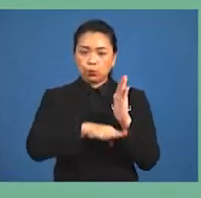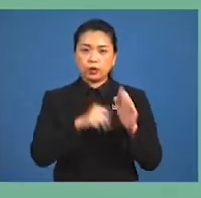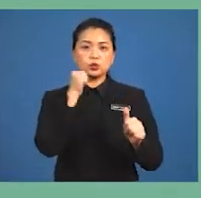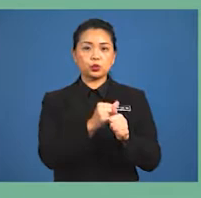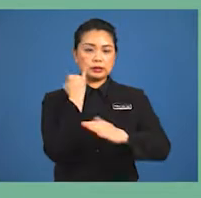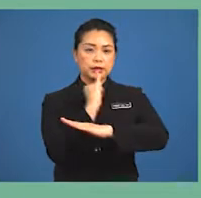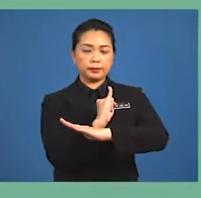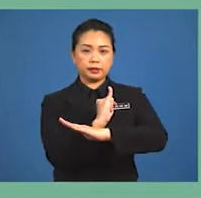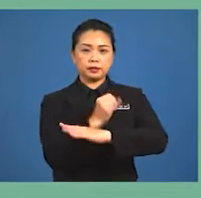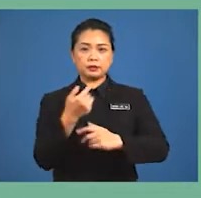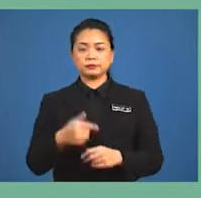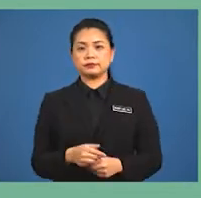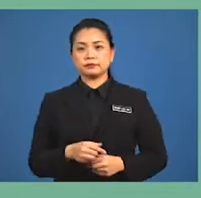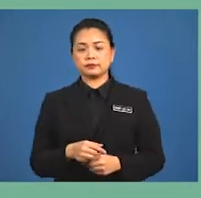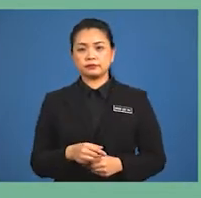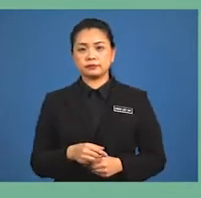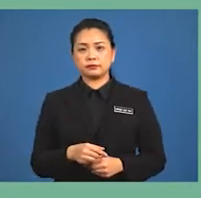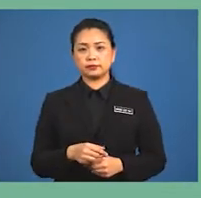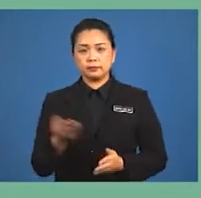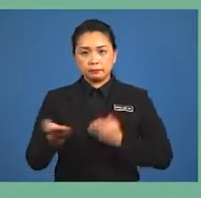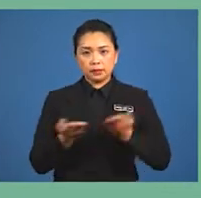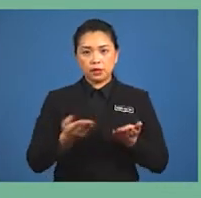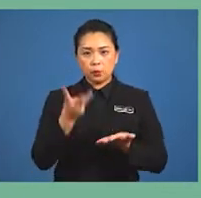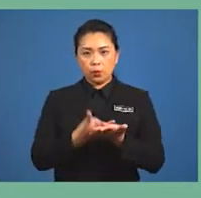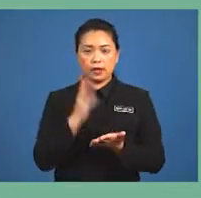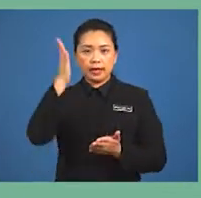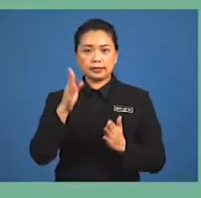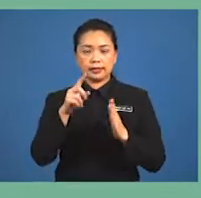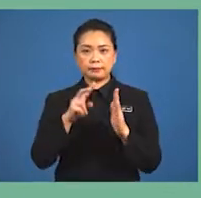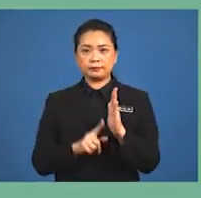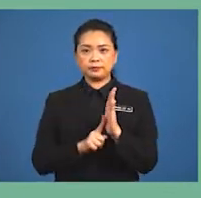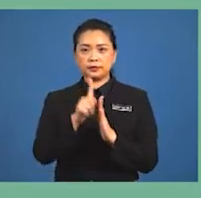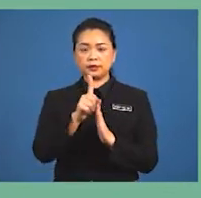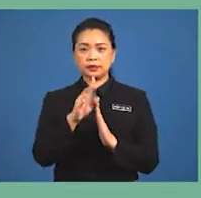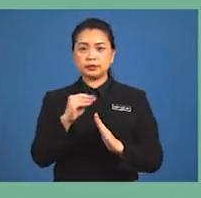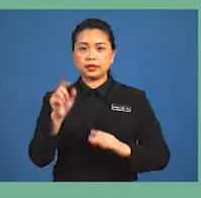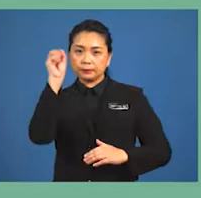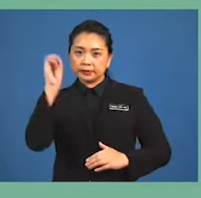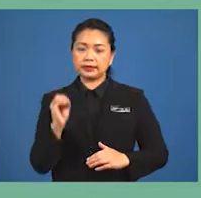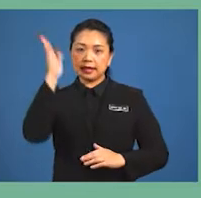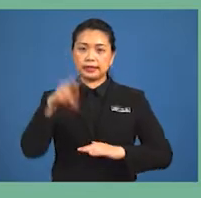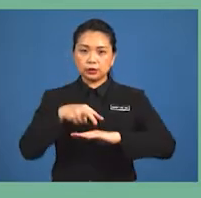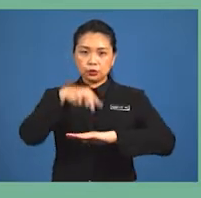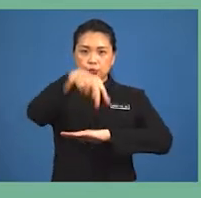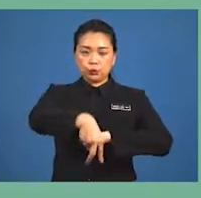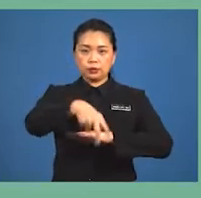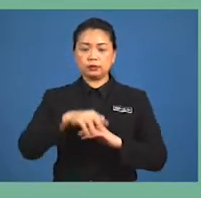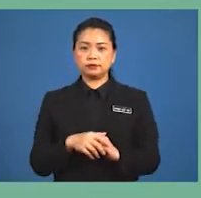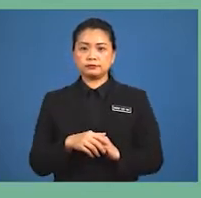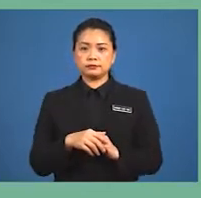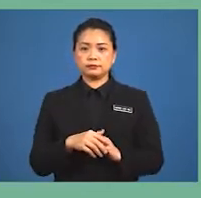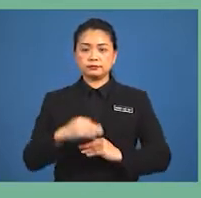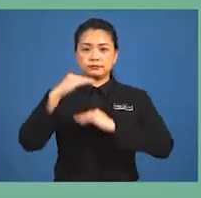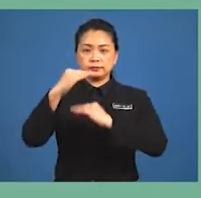jaminan. Akibatnya, penawaran wang akan meningkat dan kadar bunga akan turun. Kemudian,